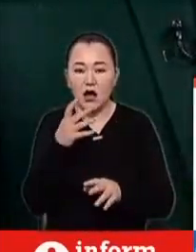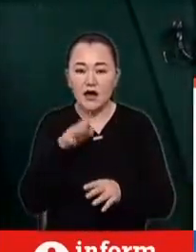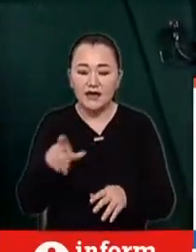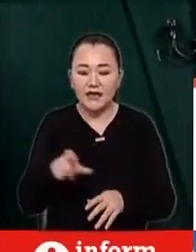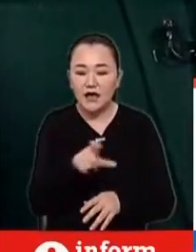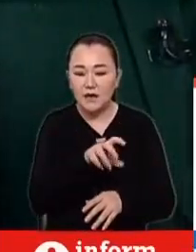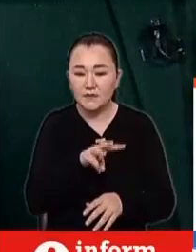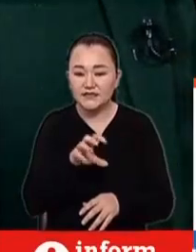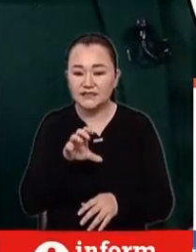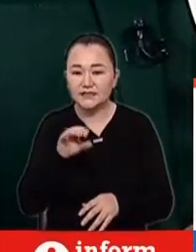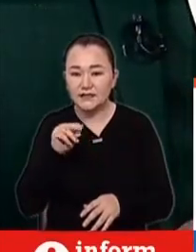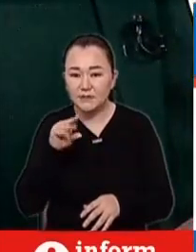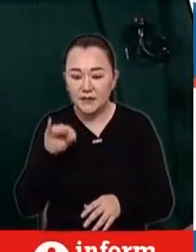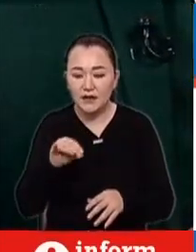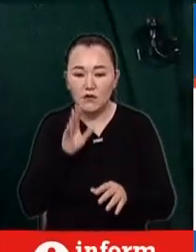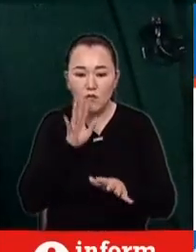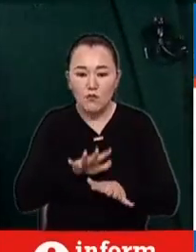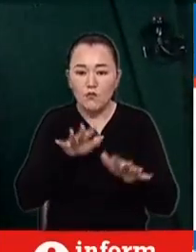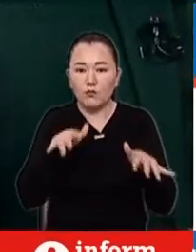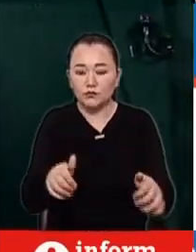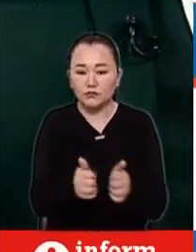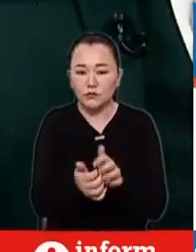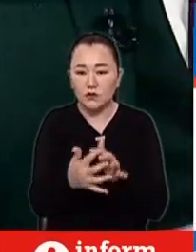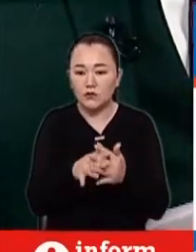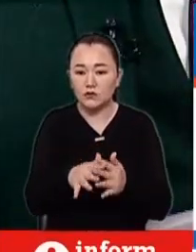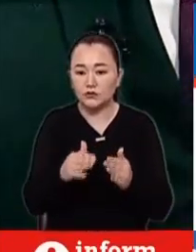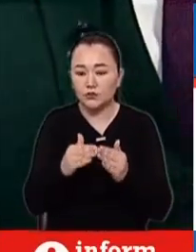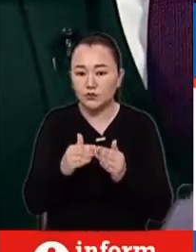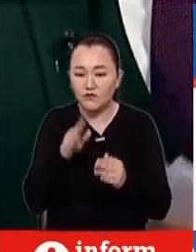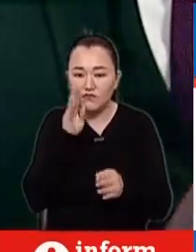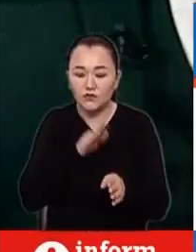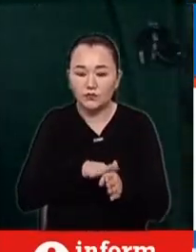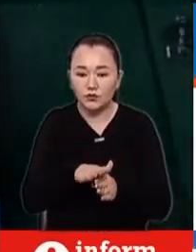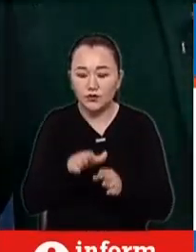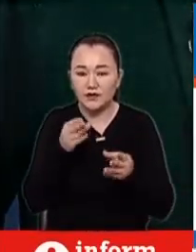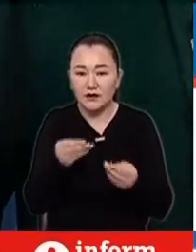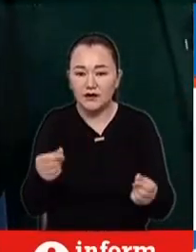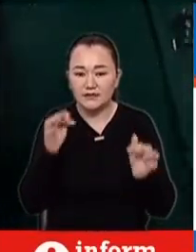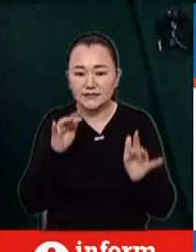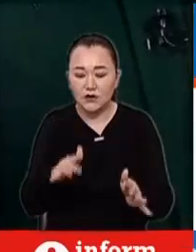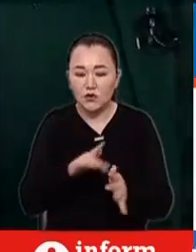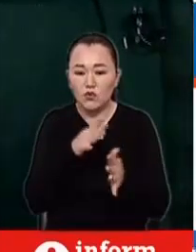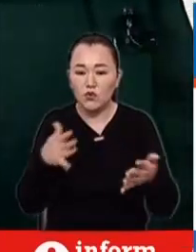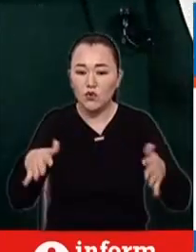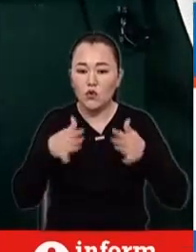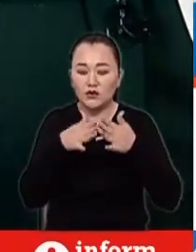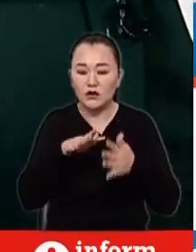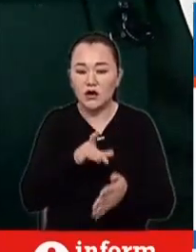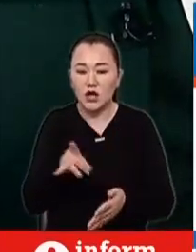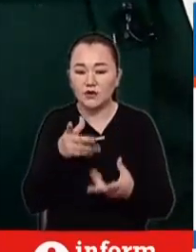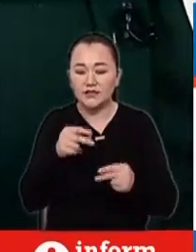Миссисипи вышла из берегов и затопила прибрежные населенные пункты. К наводнению привело таяние снега в горных районах, где зимой